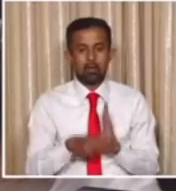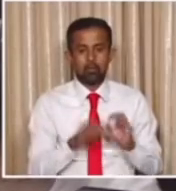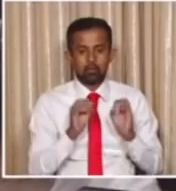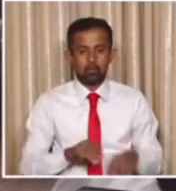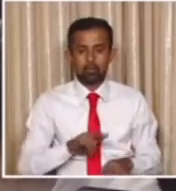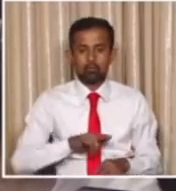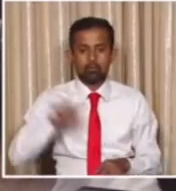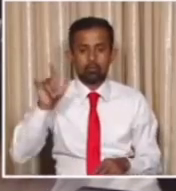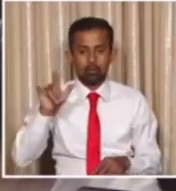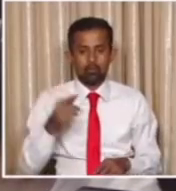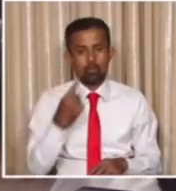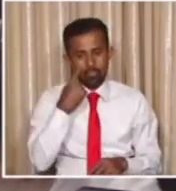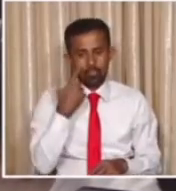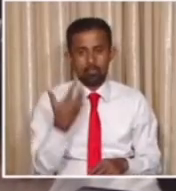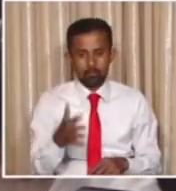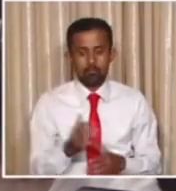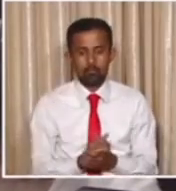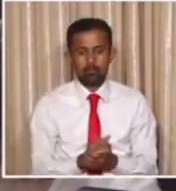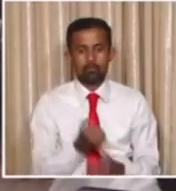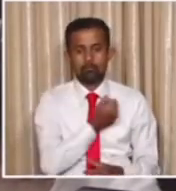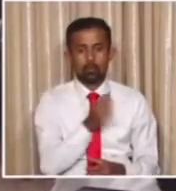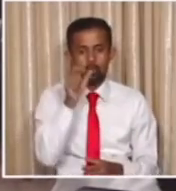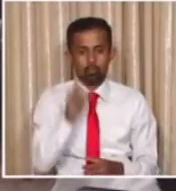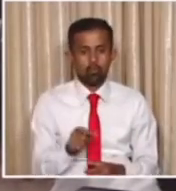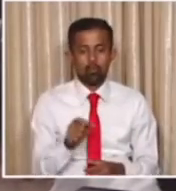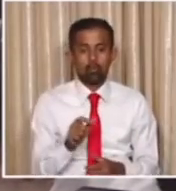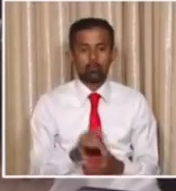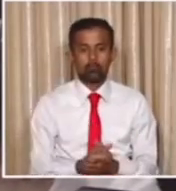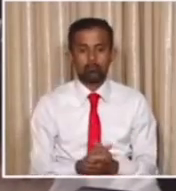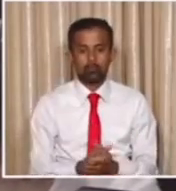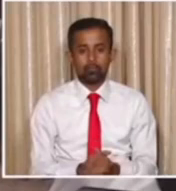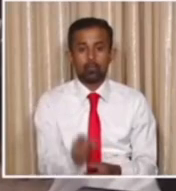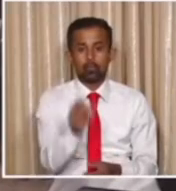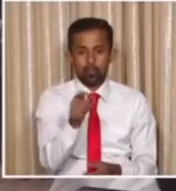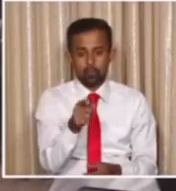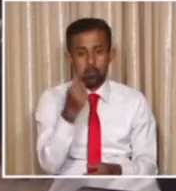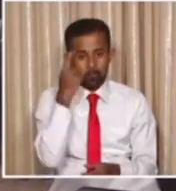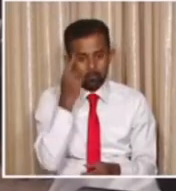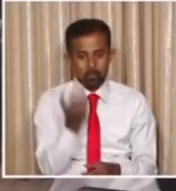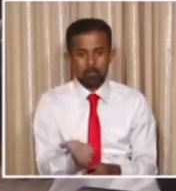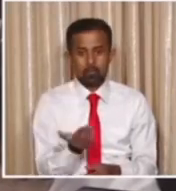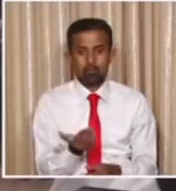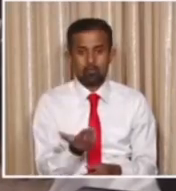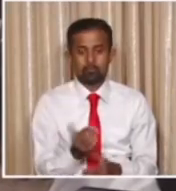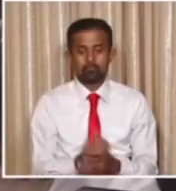යෑමේ ප්‍රවණතාවයක් අපි දැක්කා. ඒ වෛද්‍යවරුන් විශේෂඥවරු. හැබැයි ඔබතුමාට මතක් කරන්නට ඕනේ